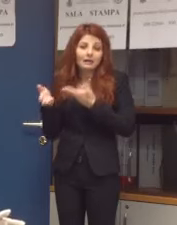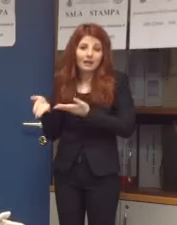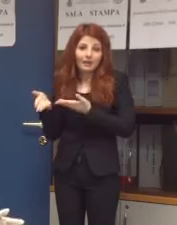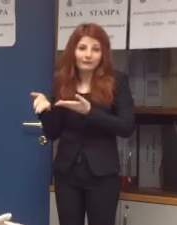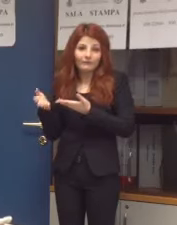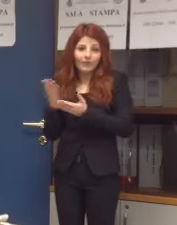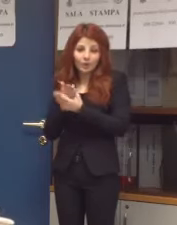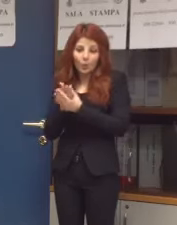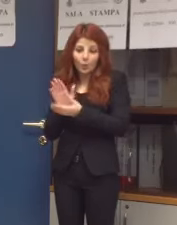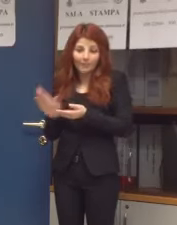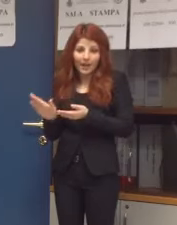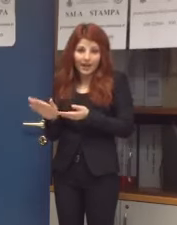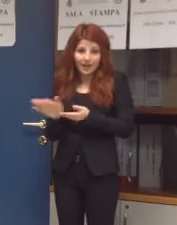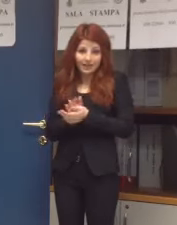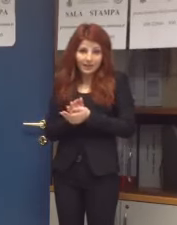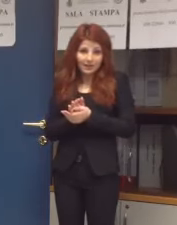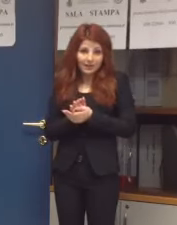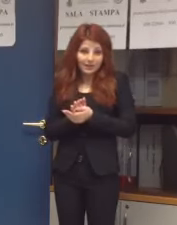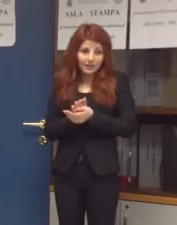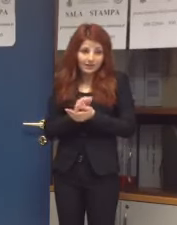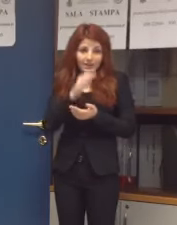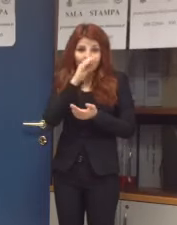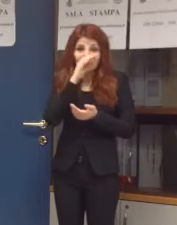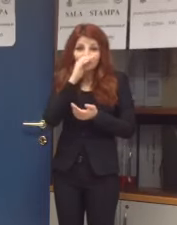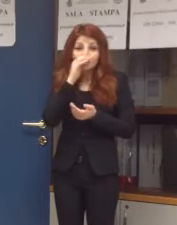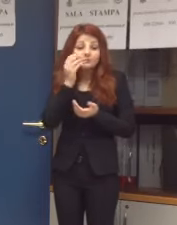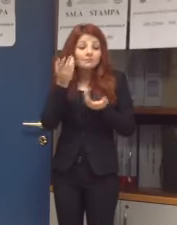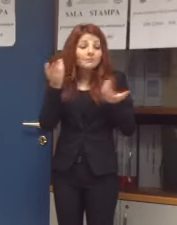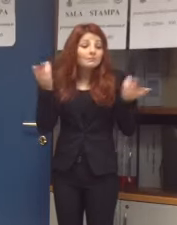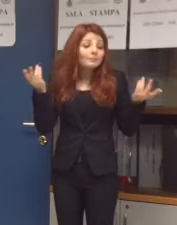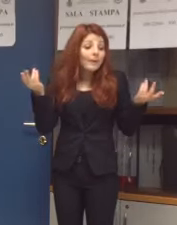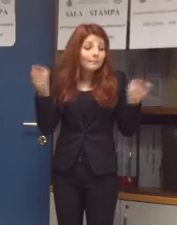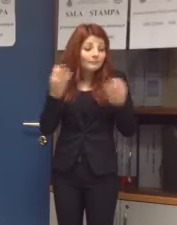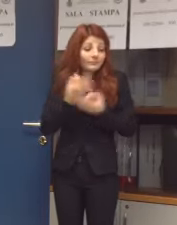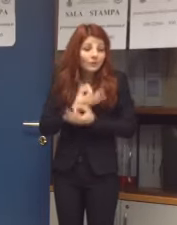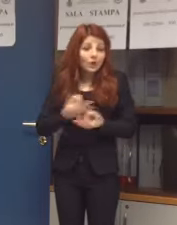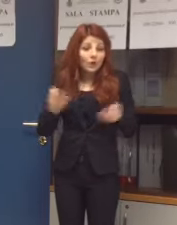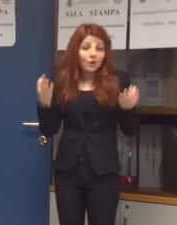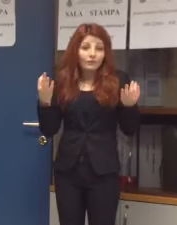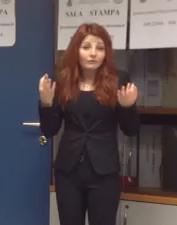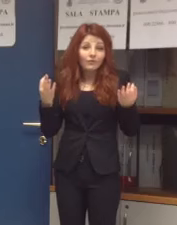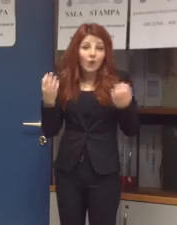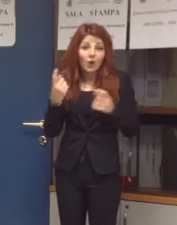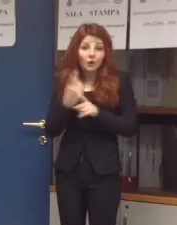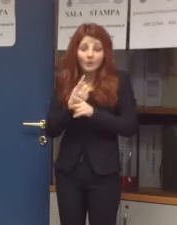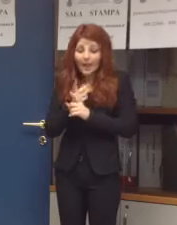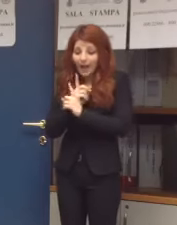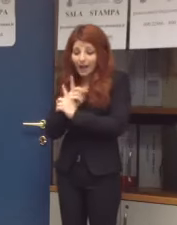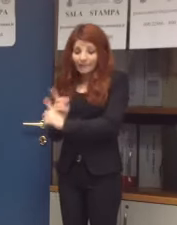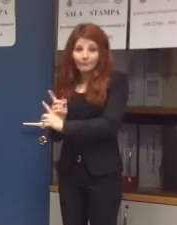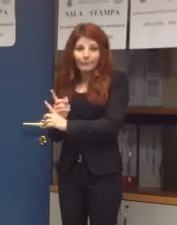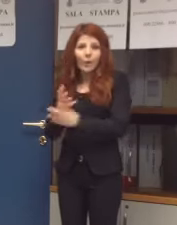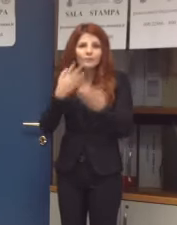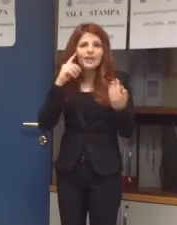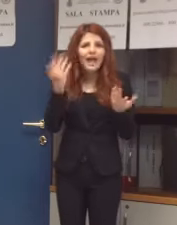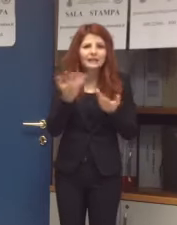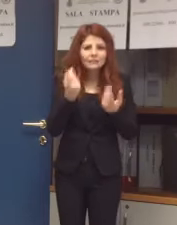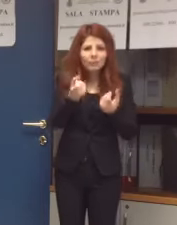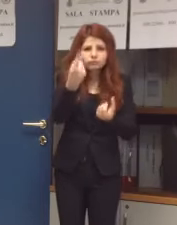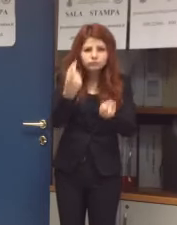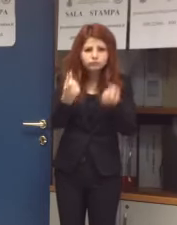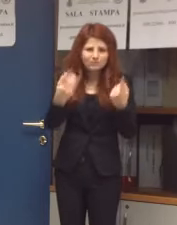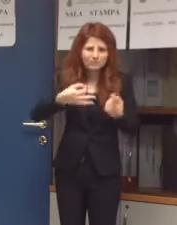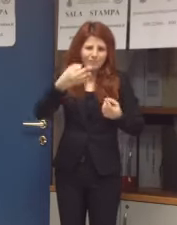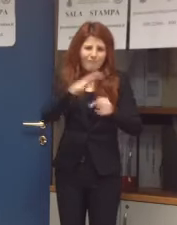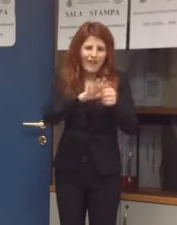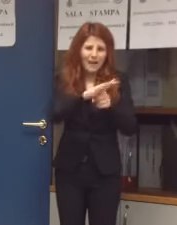stiamo allineando, però non possiamo prescindere da quelli che sono i dati dell'ufficio anagrafe. Quindi purtroppo nei casi, anche se